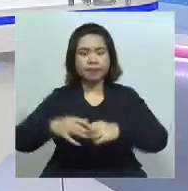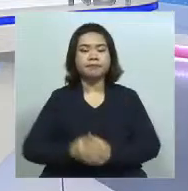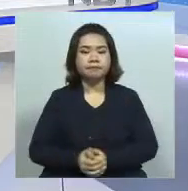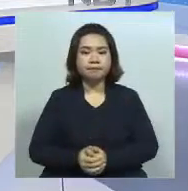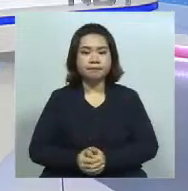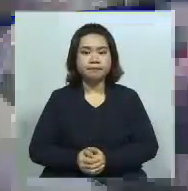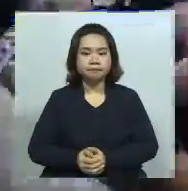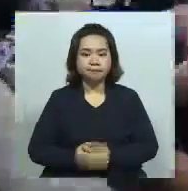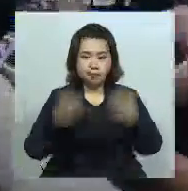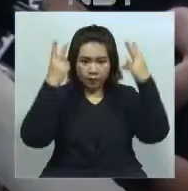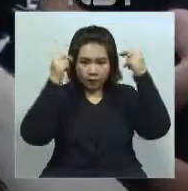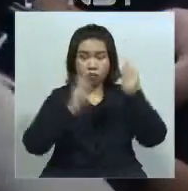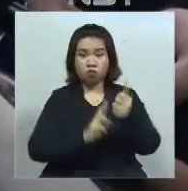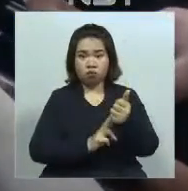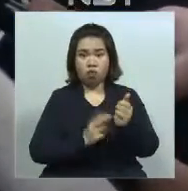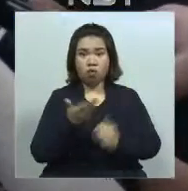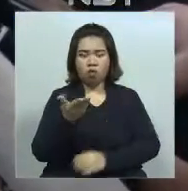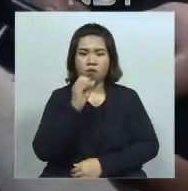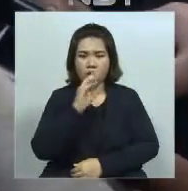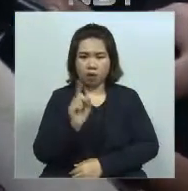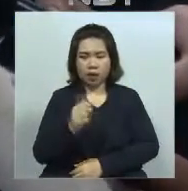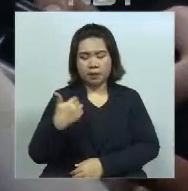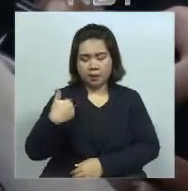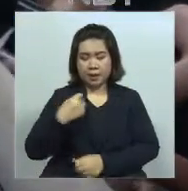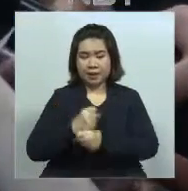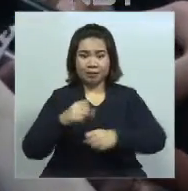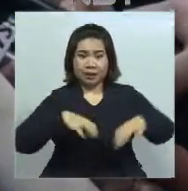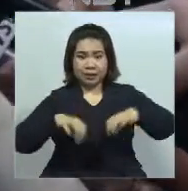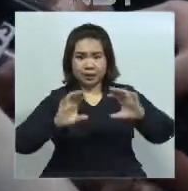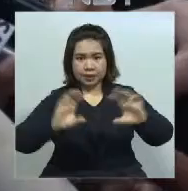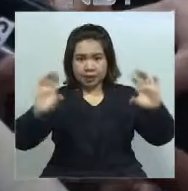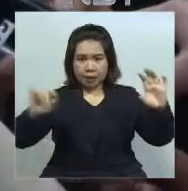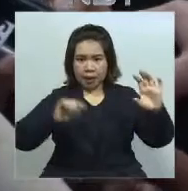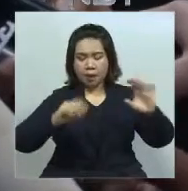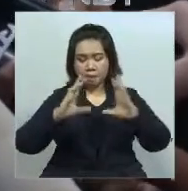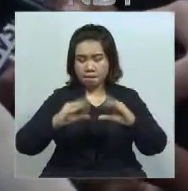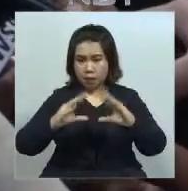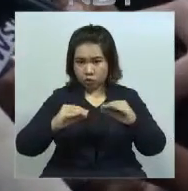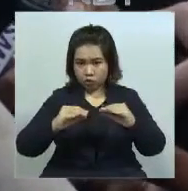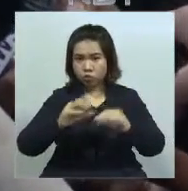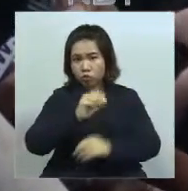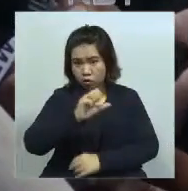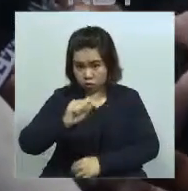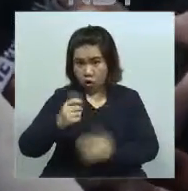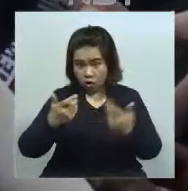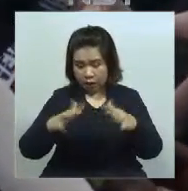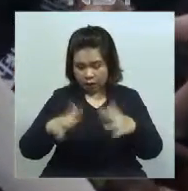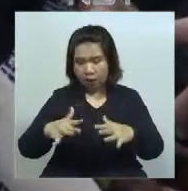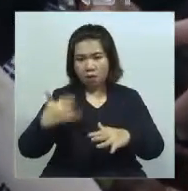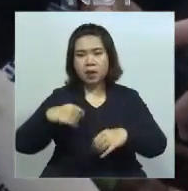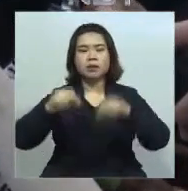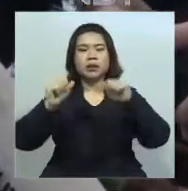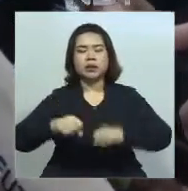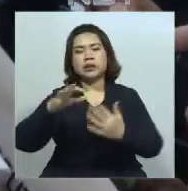ของนายวิษณุเครืองามรองนายกรัฐมนตรีนะครับกล่าวถึงการจัดตั้งรัฐบาลหลังจากที่ประชุมสภาผู้แทนราษฎรได้มีมตินะครับ